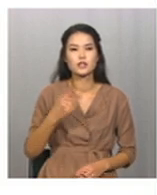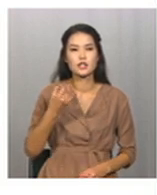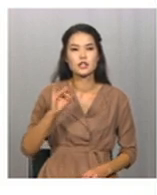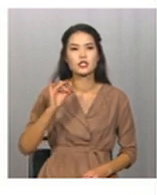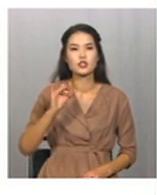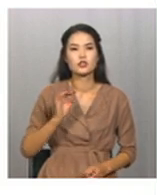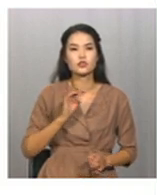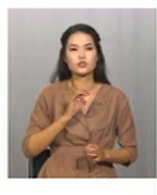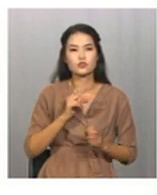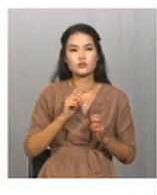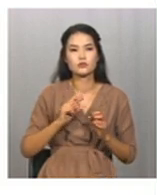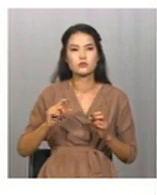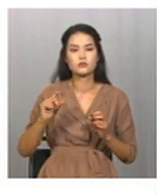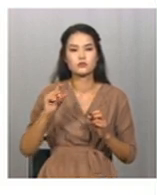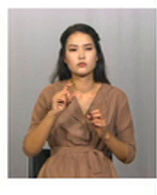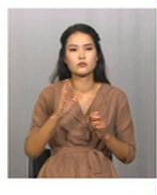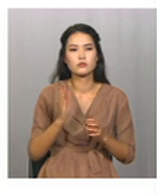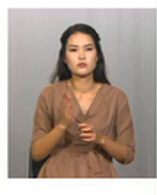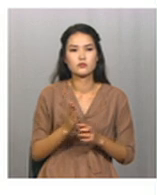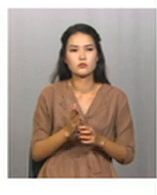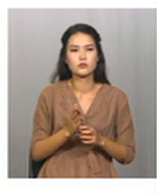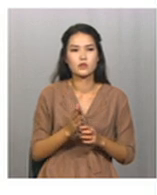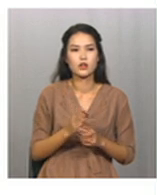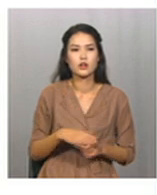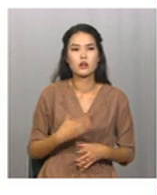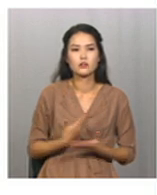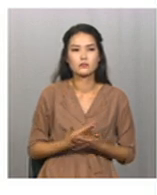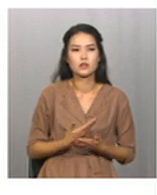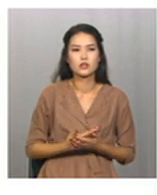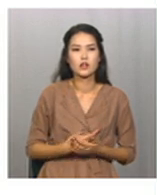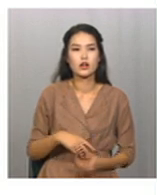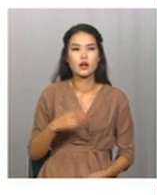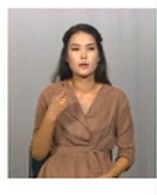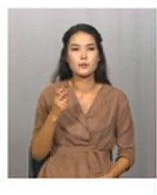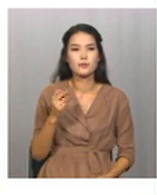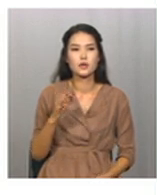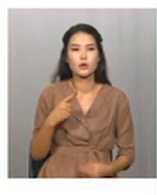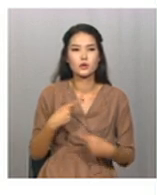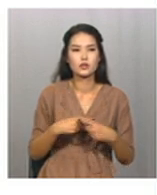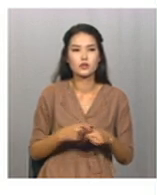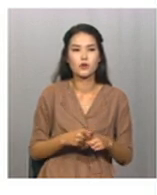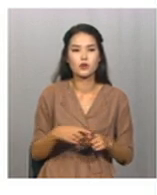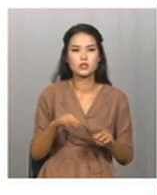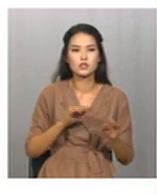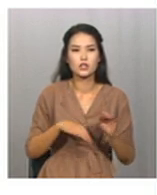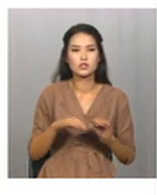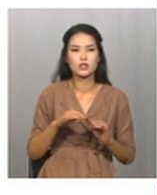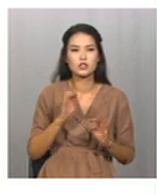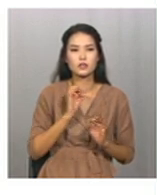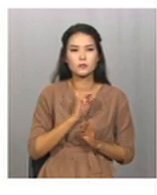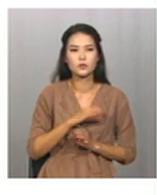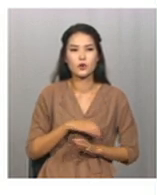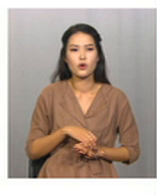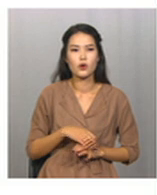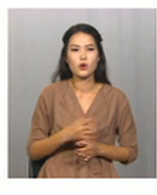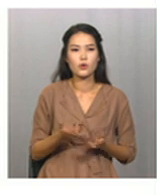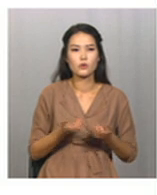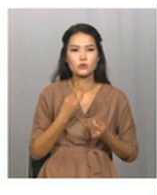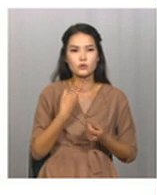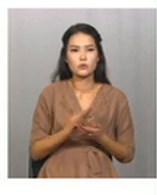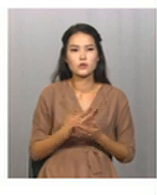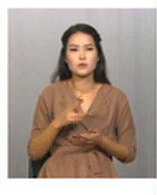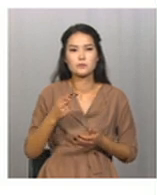үй жұрнағының жалғану арқылы жасалады. Мысалы, биотехнология саласының дамуына қолдау